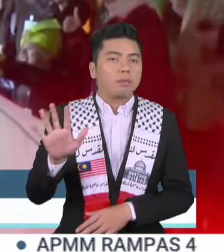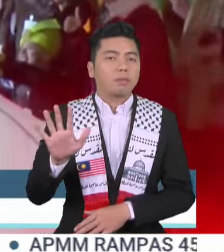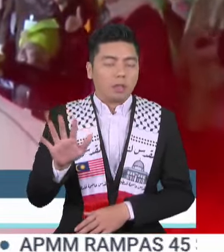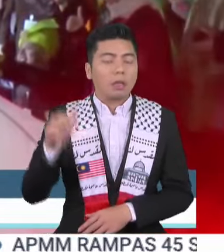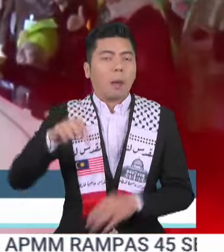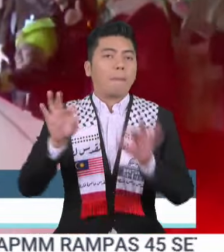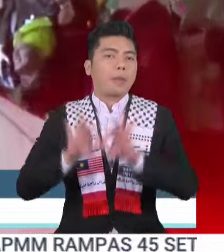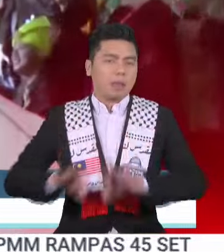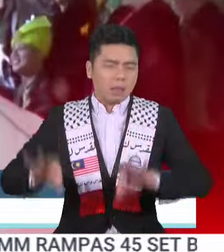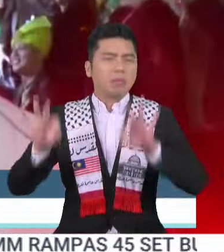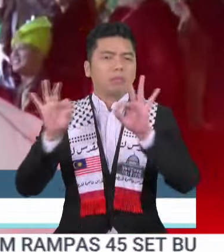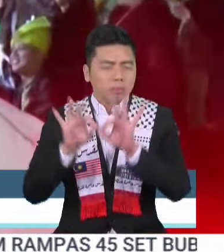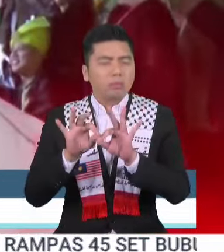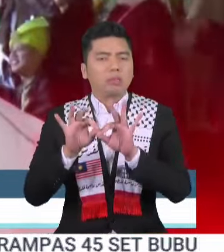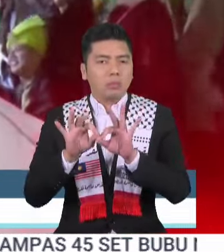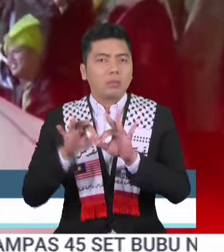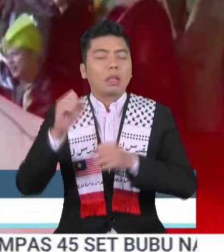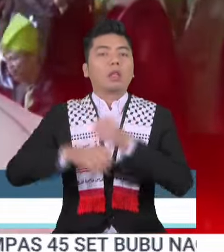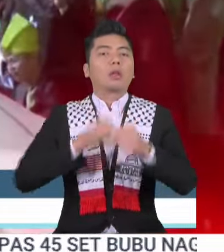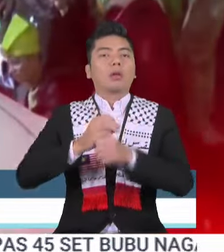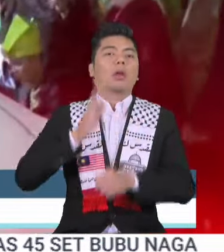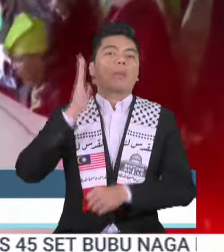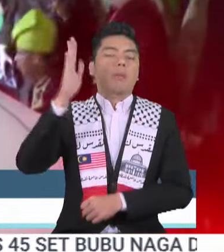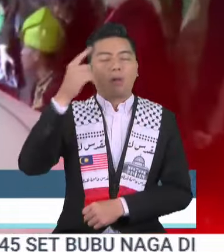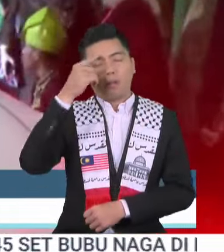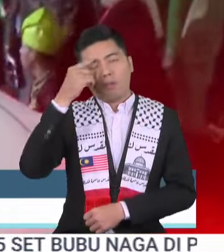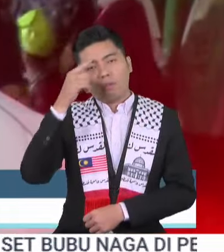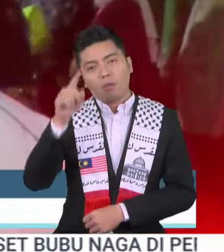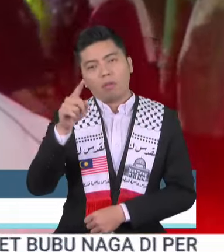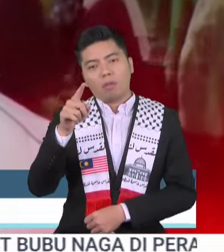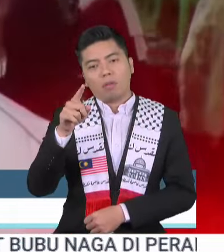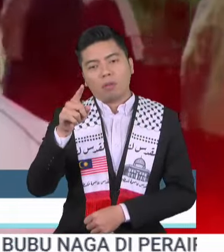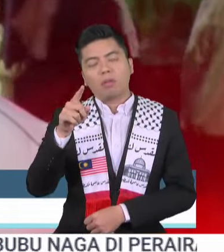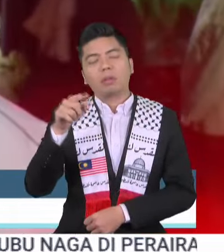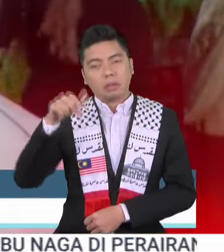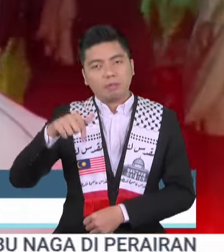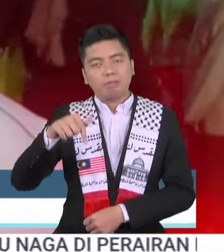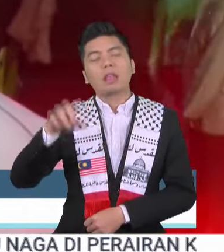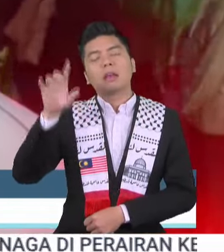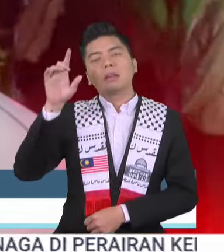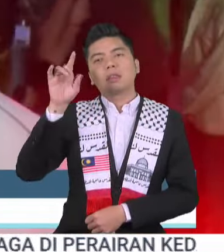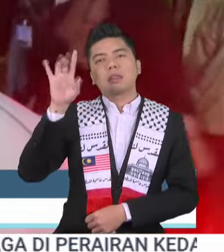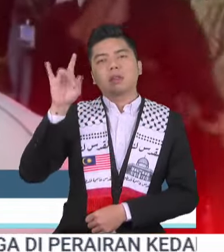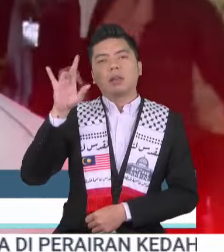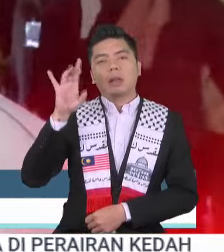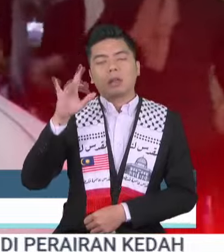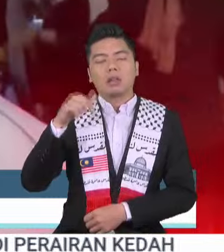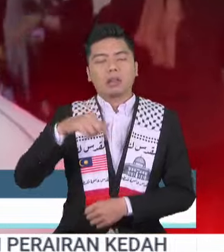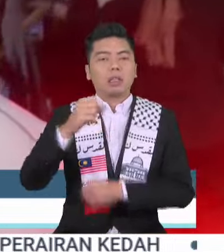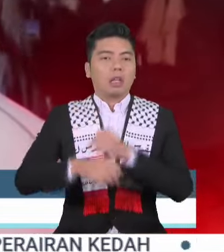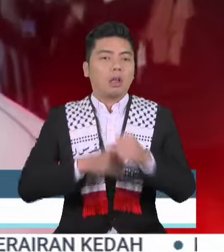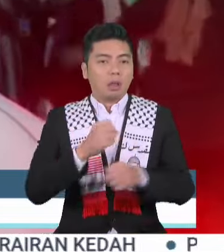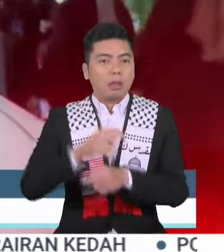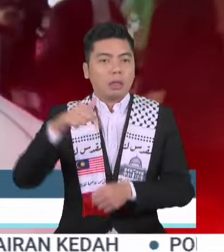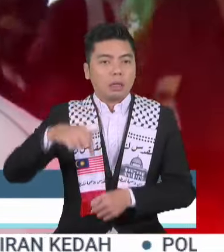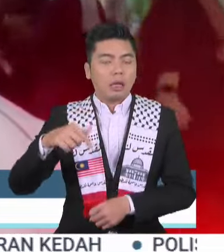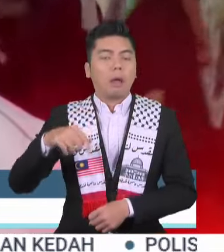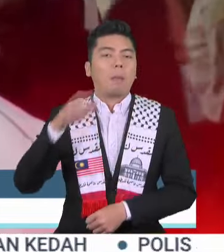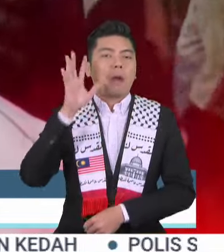Kira penting juga tahun depan. Jadi insyaAllah tahun ini Melaka mula